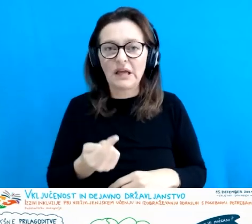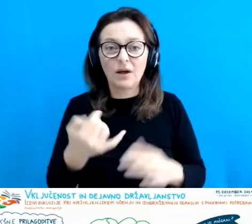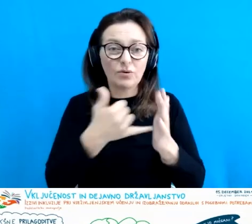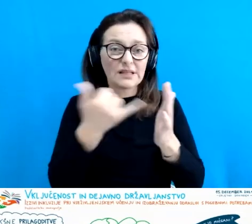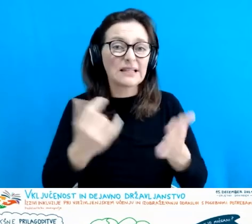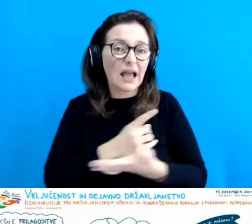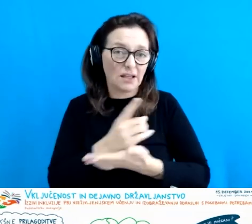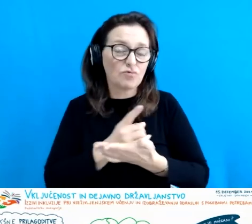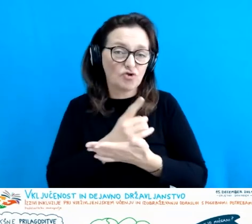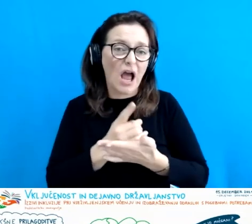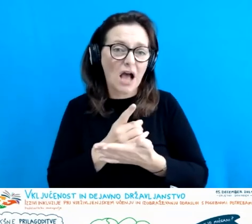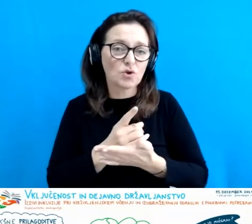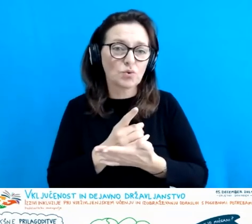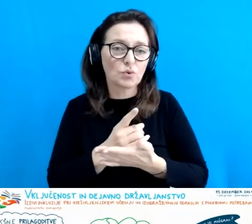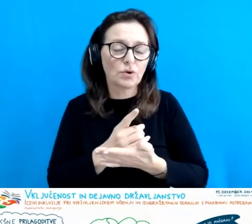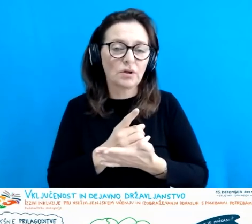času pravzaprav